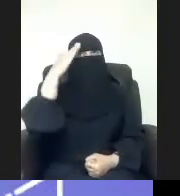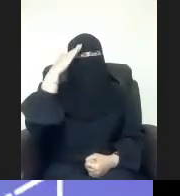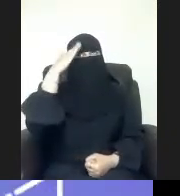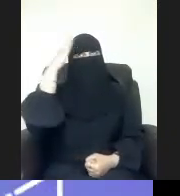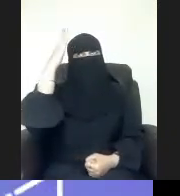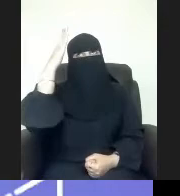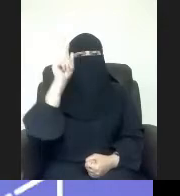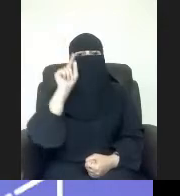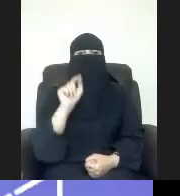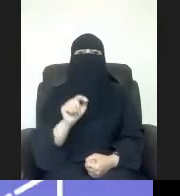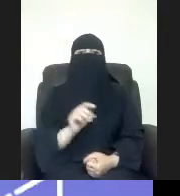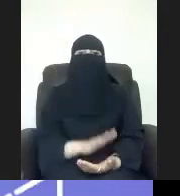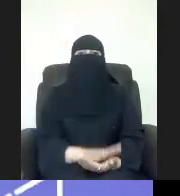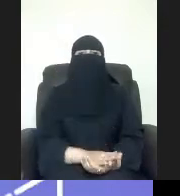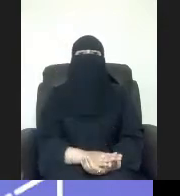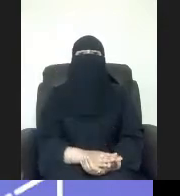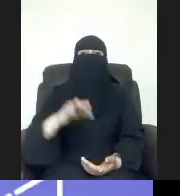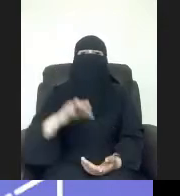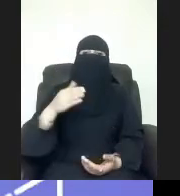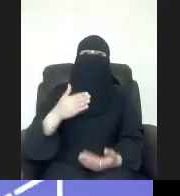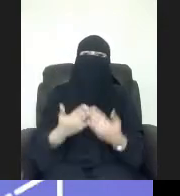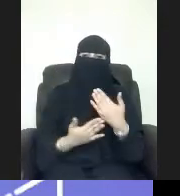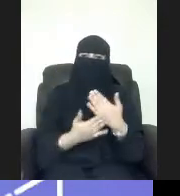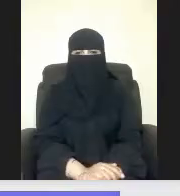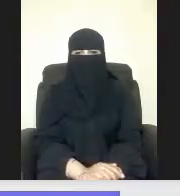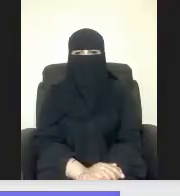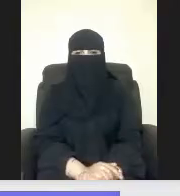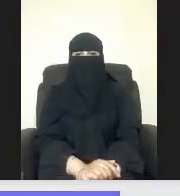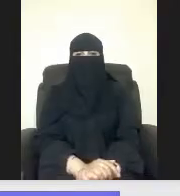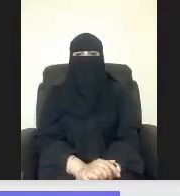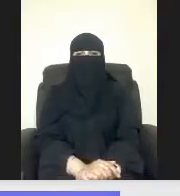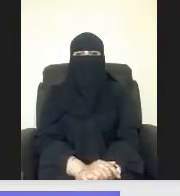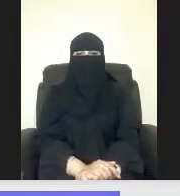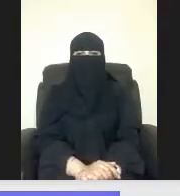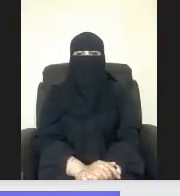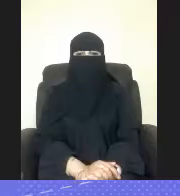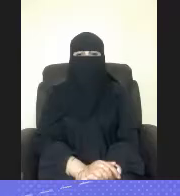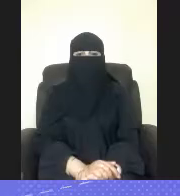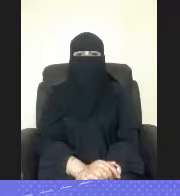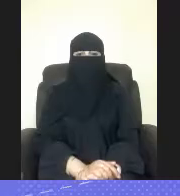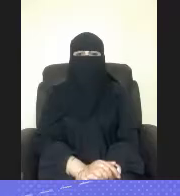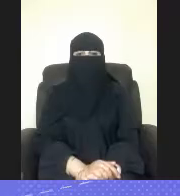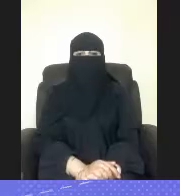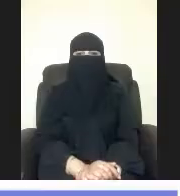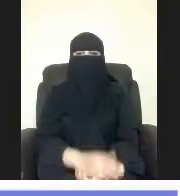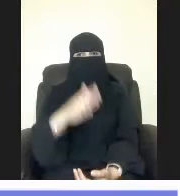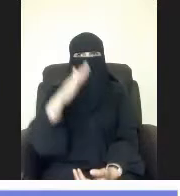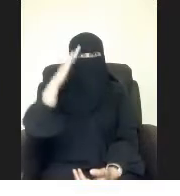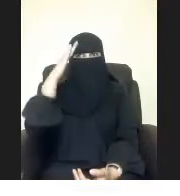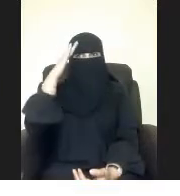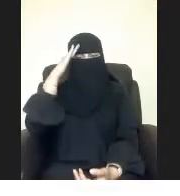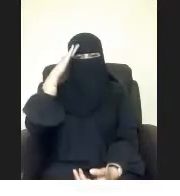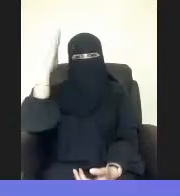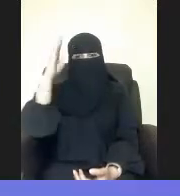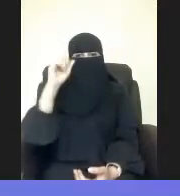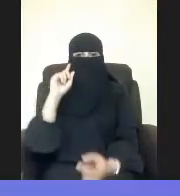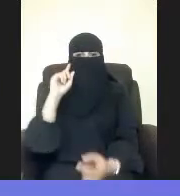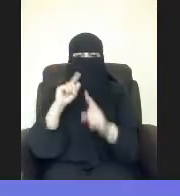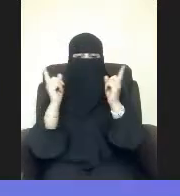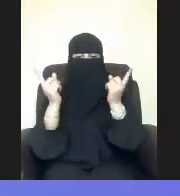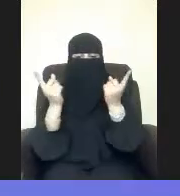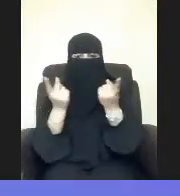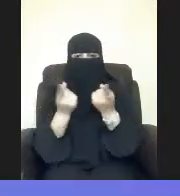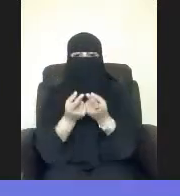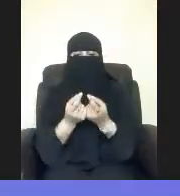وخرجنا بالجديد والمفيد، والله يعطيكم العافية جميعا. شكرا لكم جميعا، سعدنا بهذا اللقاء معكم